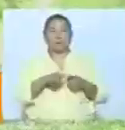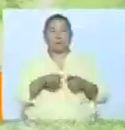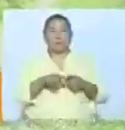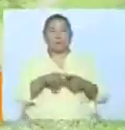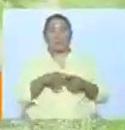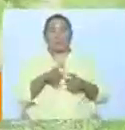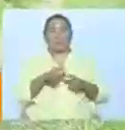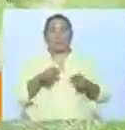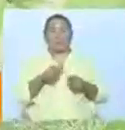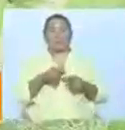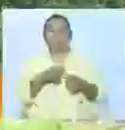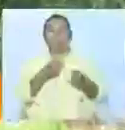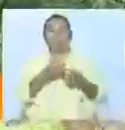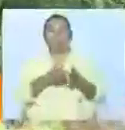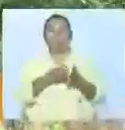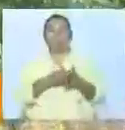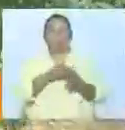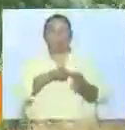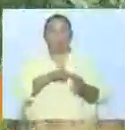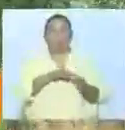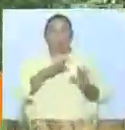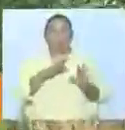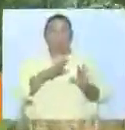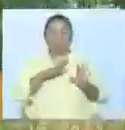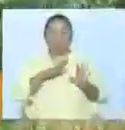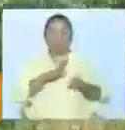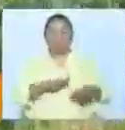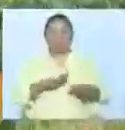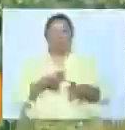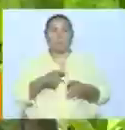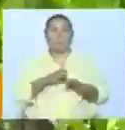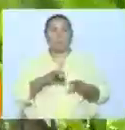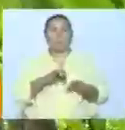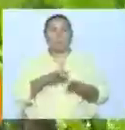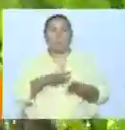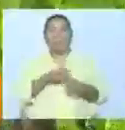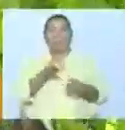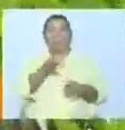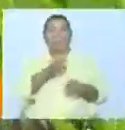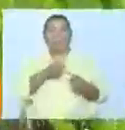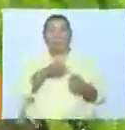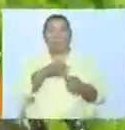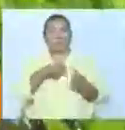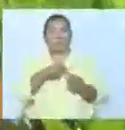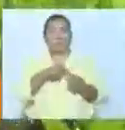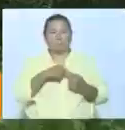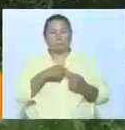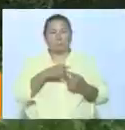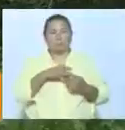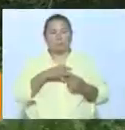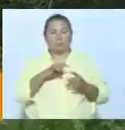кадров и Временами попросту не хватает рабочих рук что подтвердили и в районном отделе предпринимательства и сельского